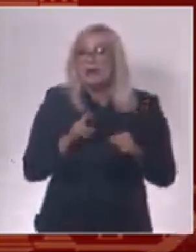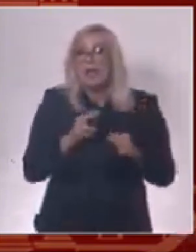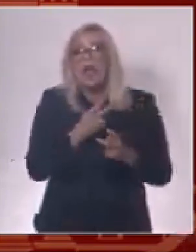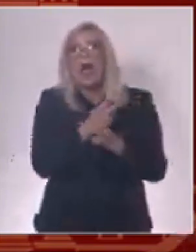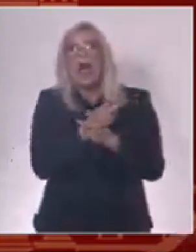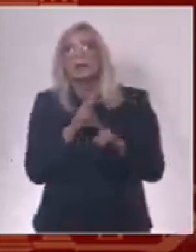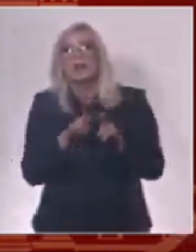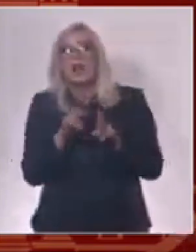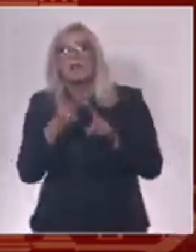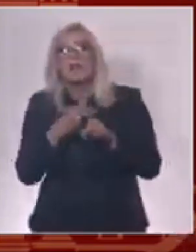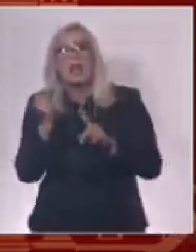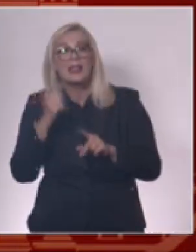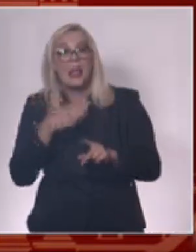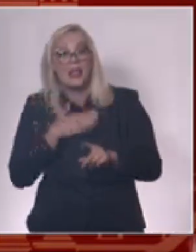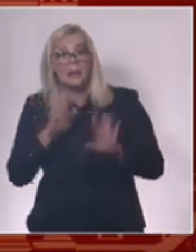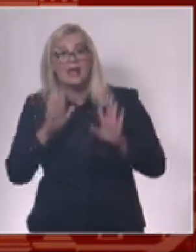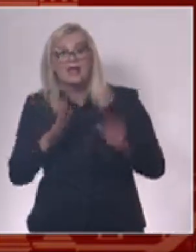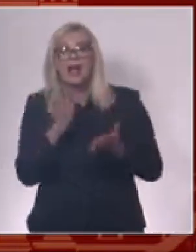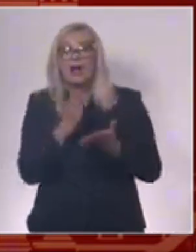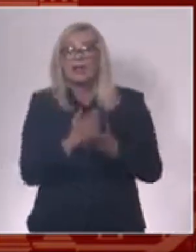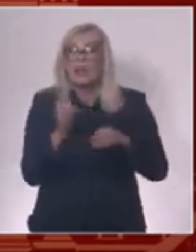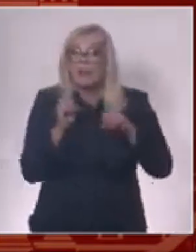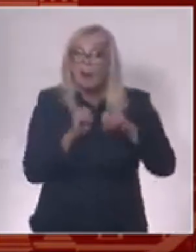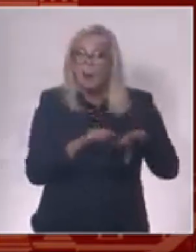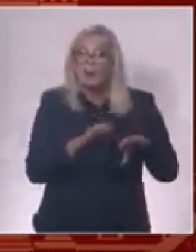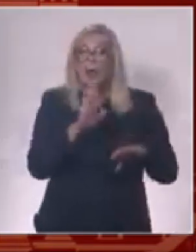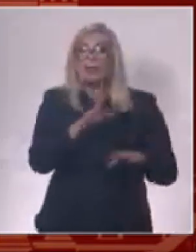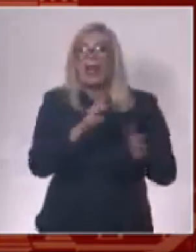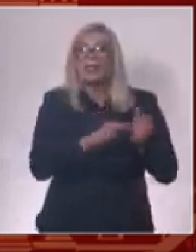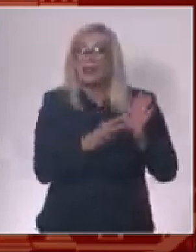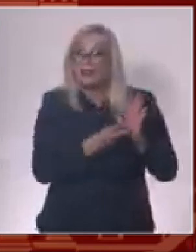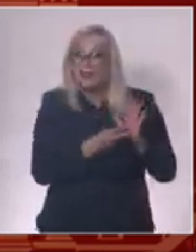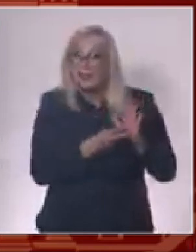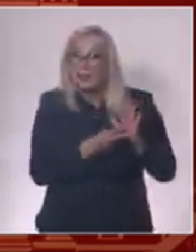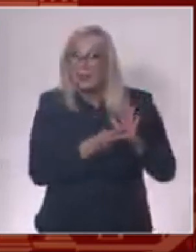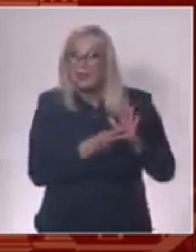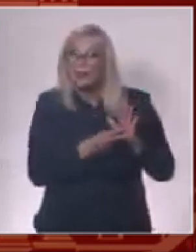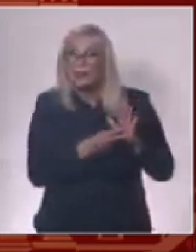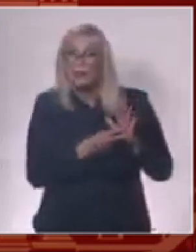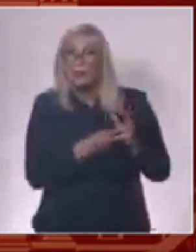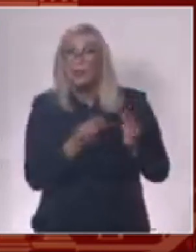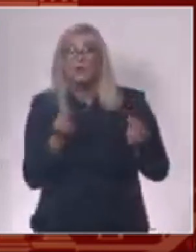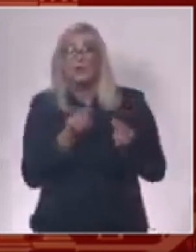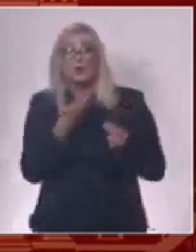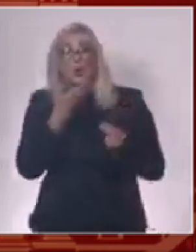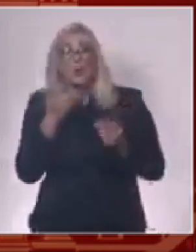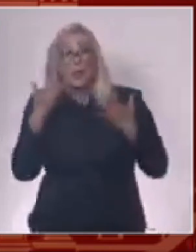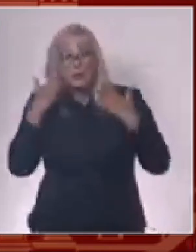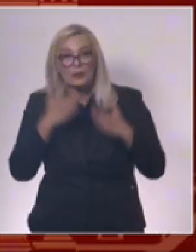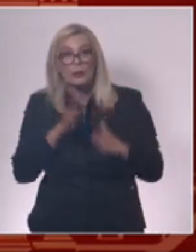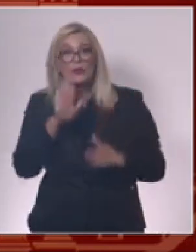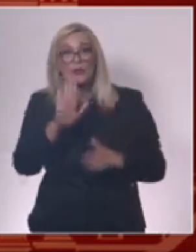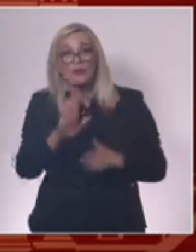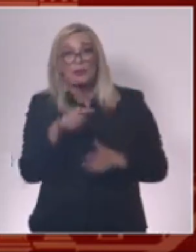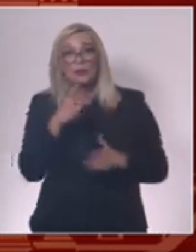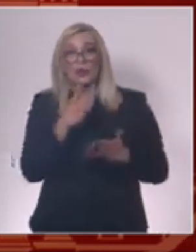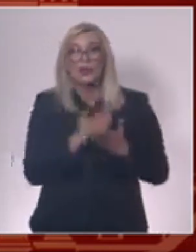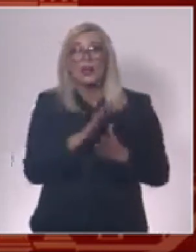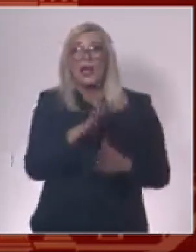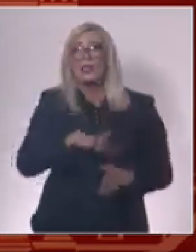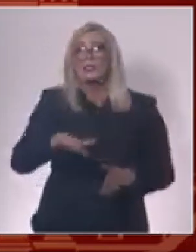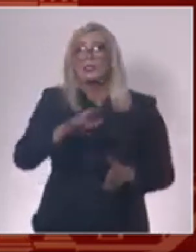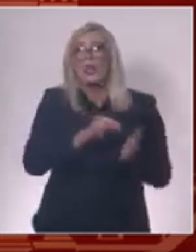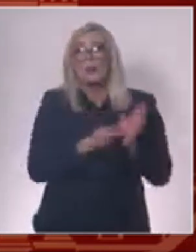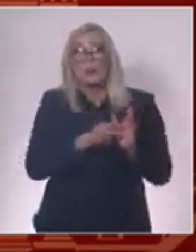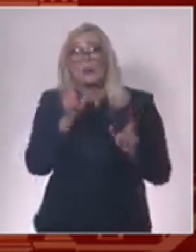таква депонија, со таква технологија, тогаш, бидејќи немаат доверба во вас, бидејќи велат сите